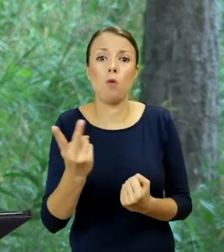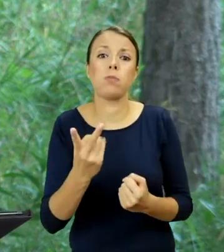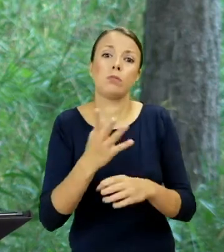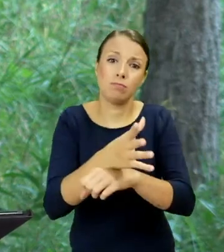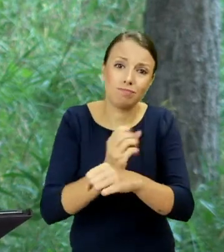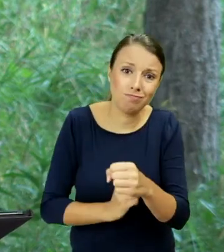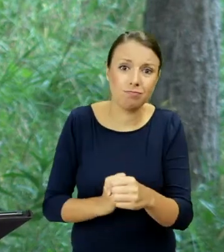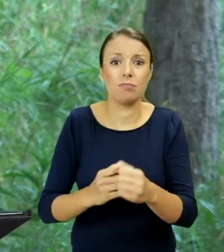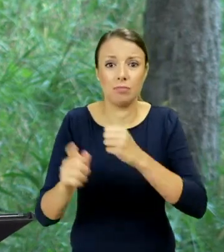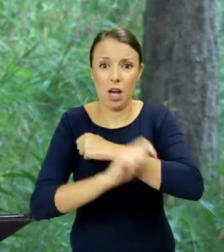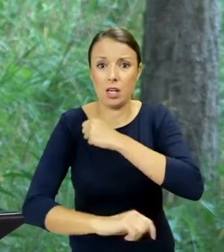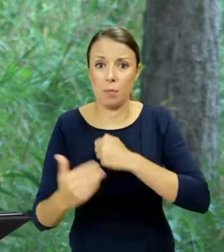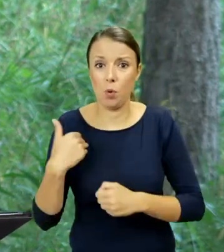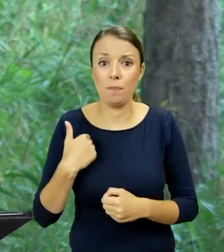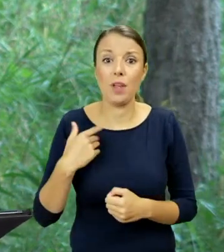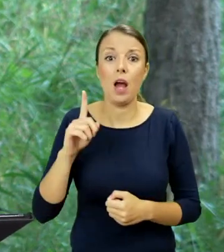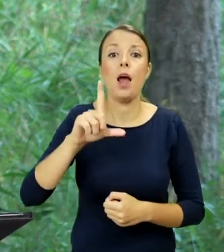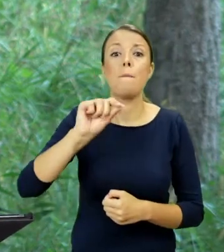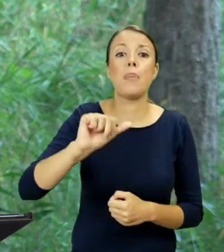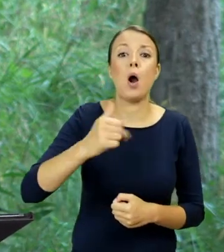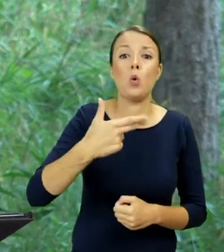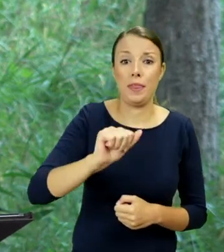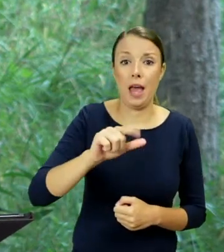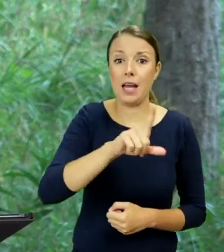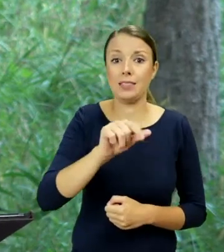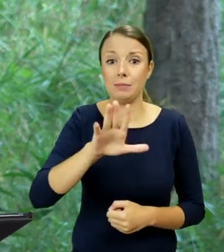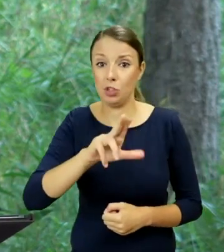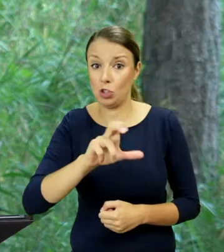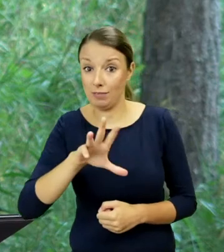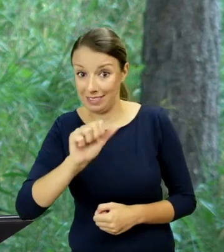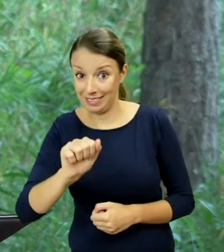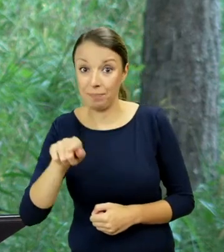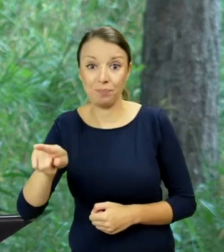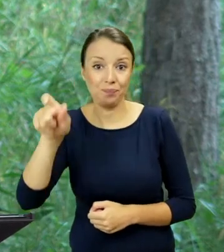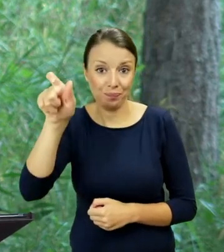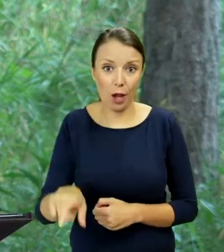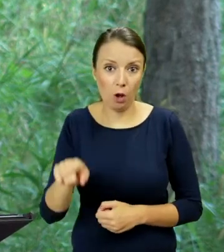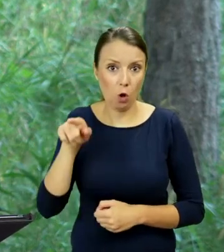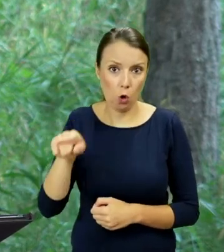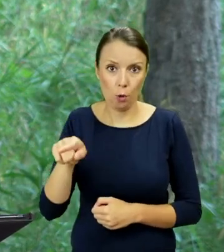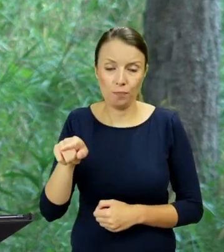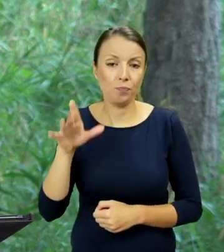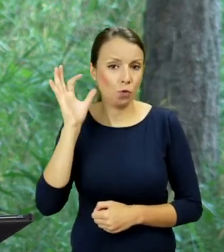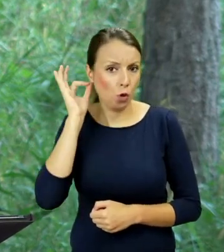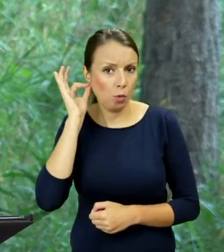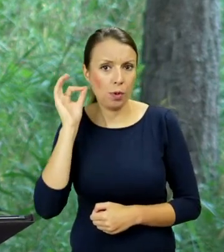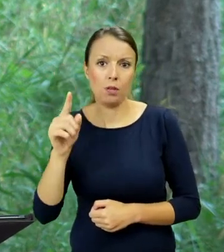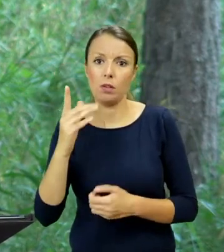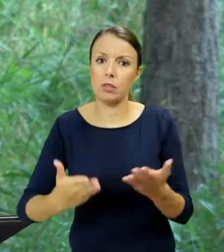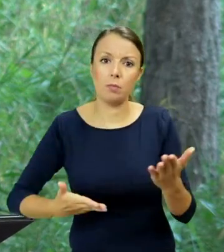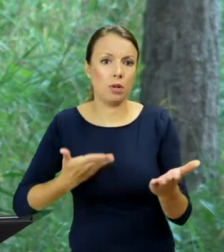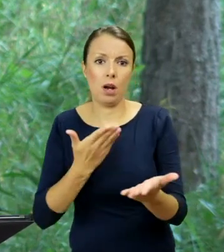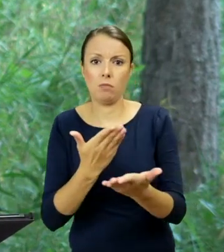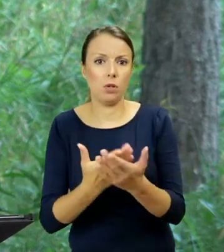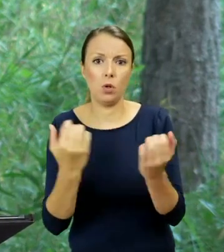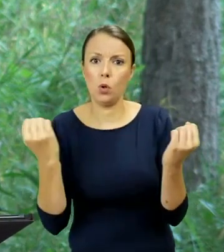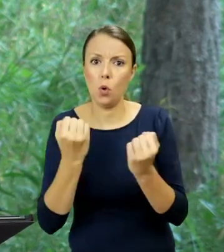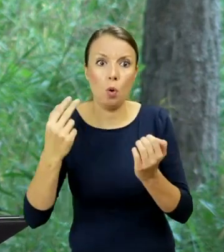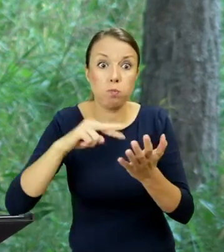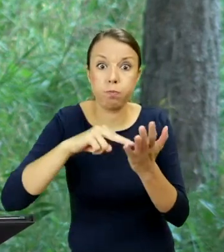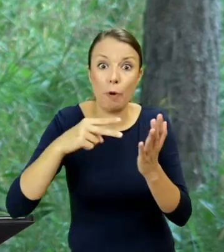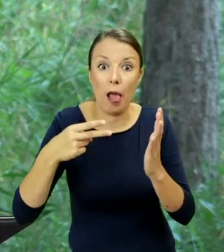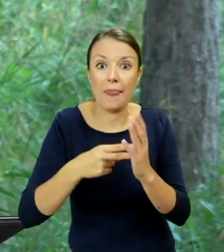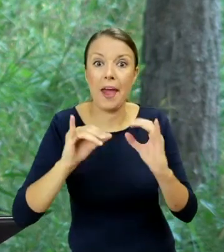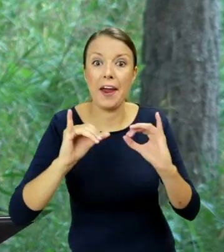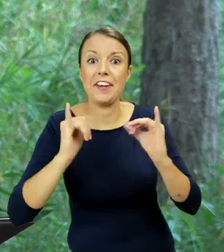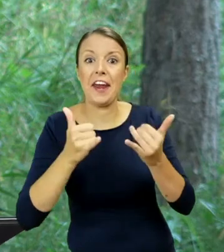była też osobą, która zaproponowała zupełnie brawurowy plan zamachu na cara,